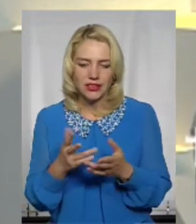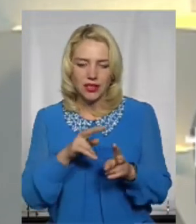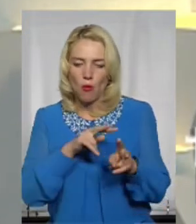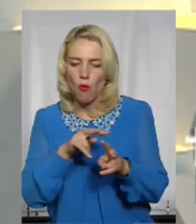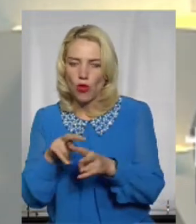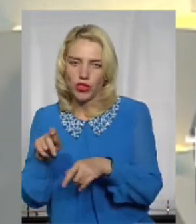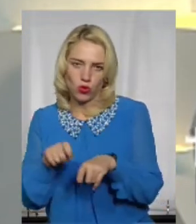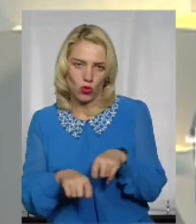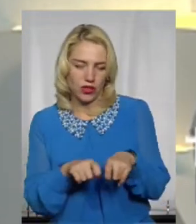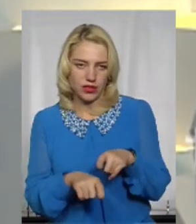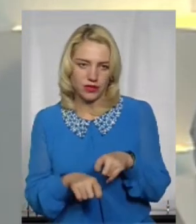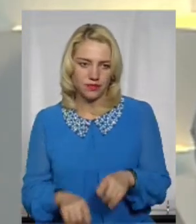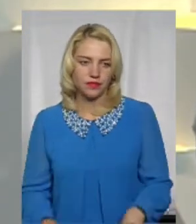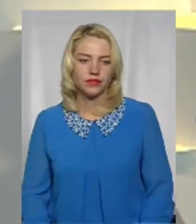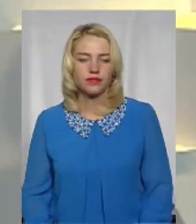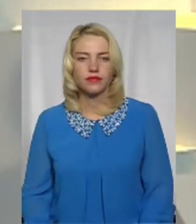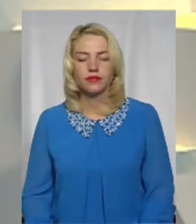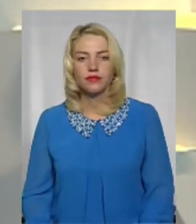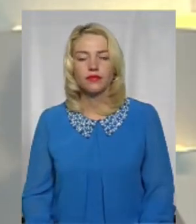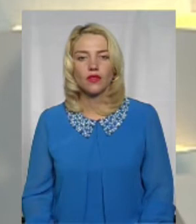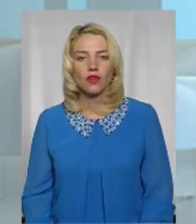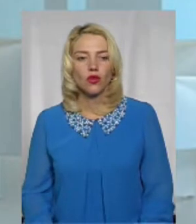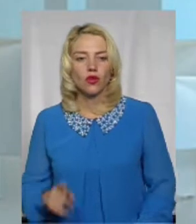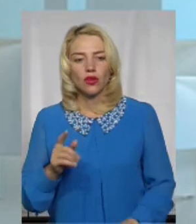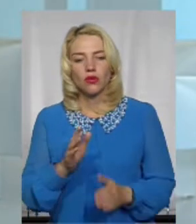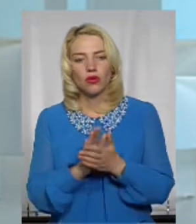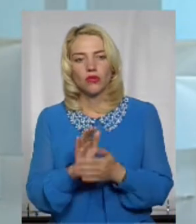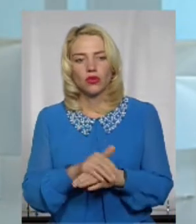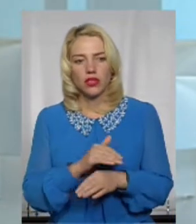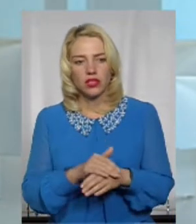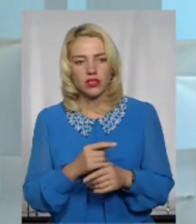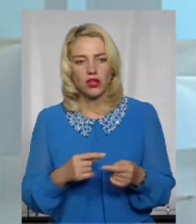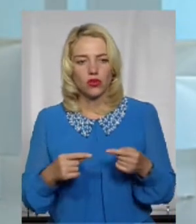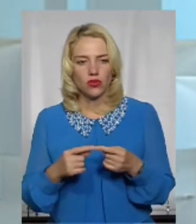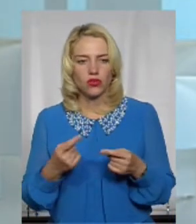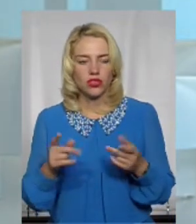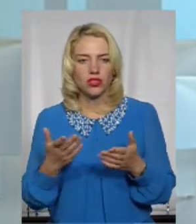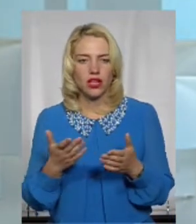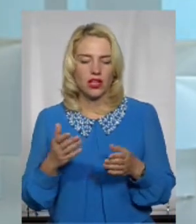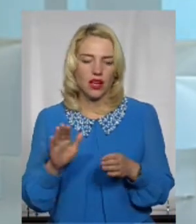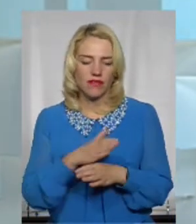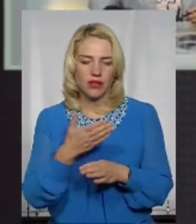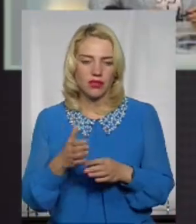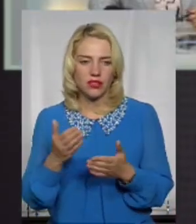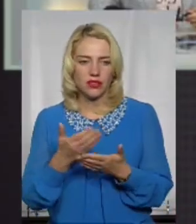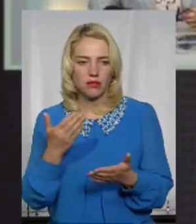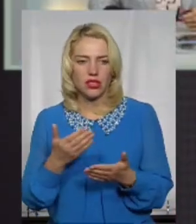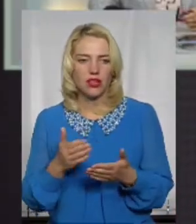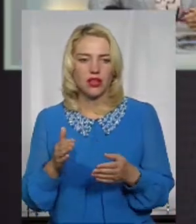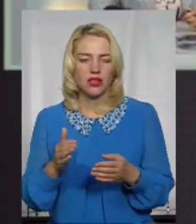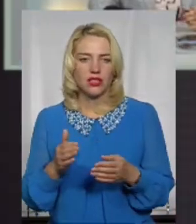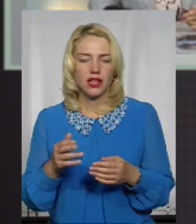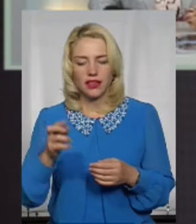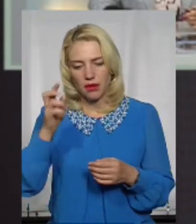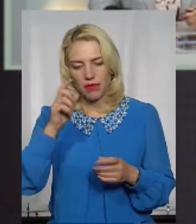моніторинг, і ми маємо ці дані. От, пані Тетяно, уточніть, будь ласка, різницю. Яка от основна така функціональна відмінність між Департаментом природних ресурсів і